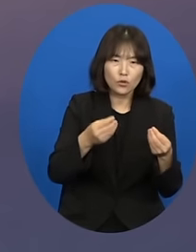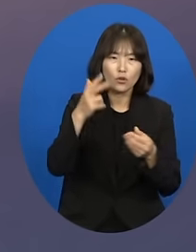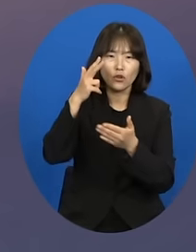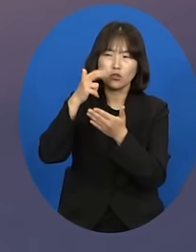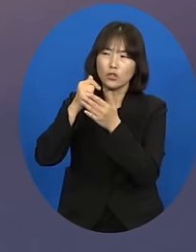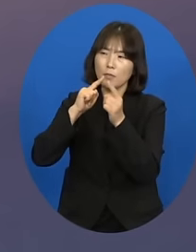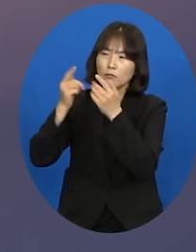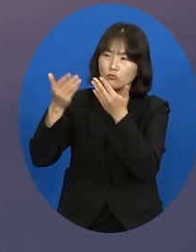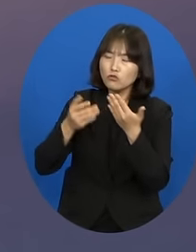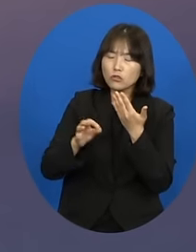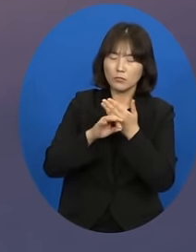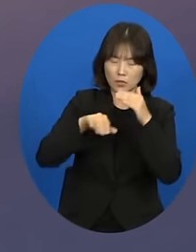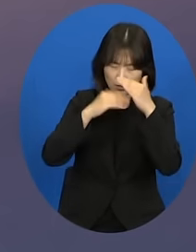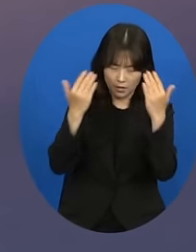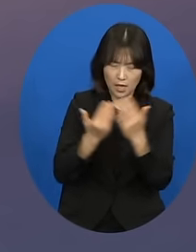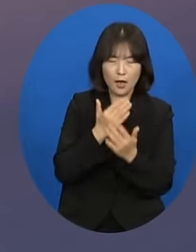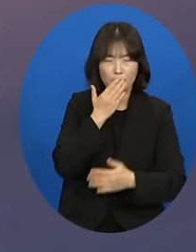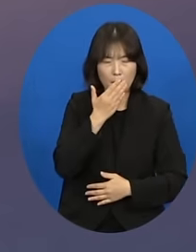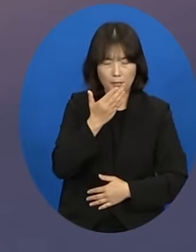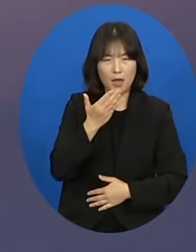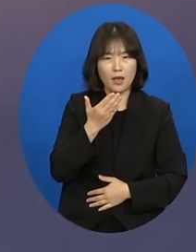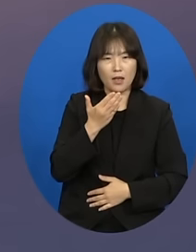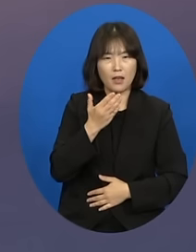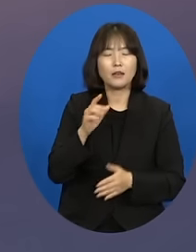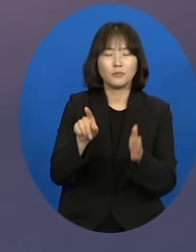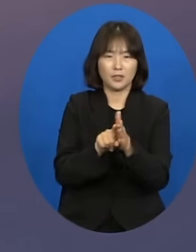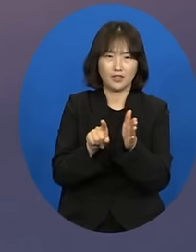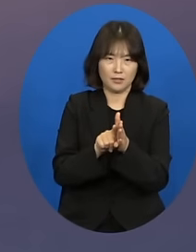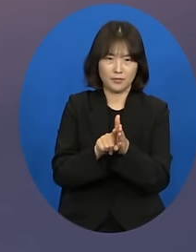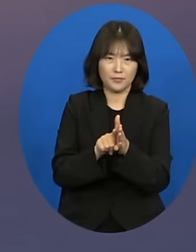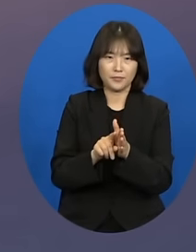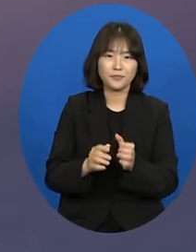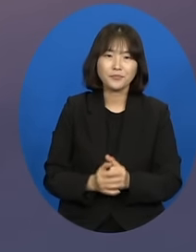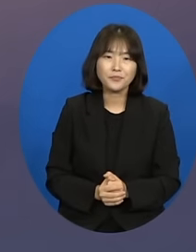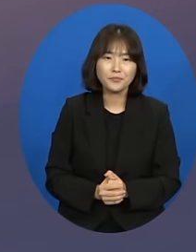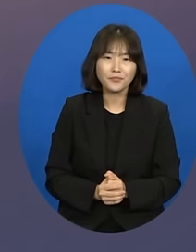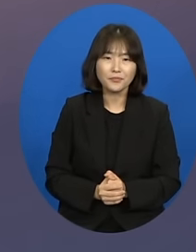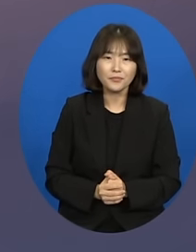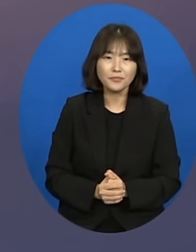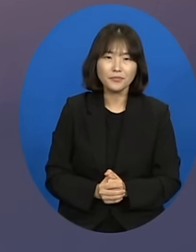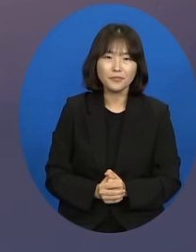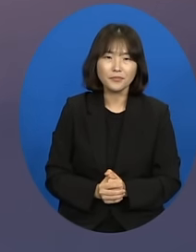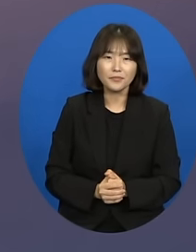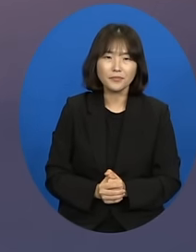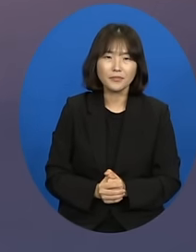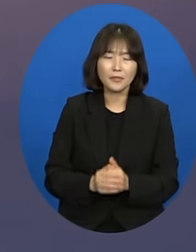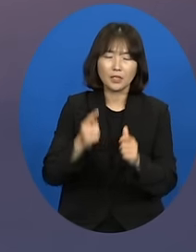확신합니다. 이 밤에 우리에게 말씀하소서 주여. 첫 번째 말씀을 주십시오.